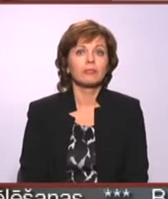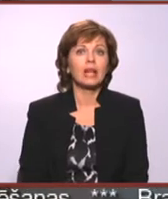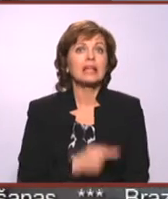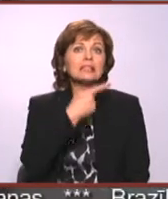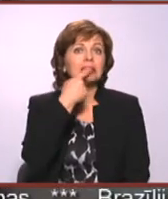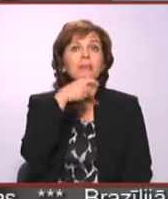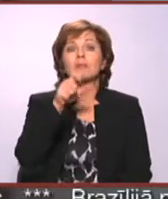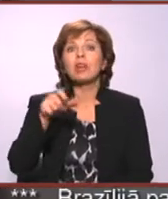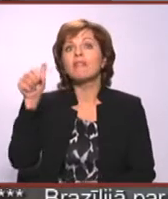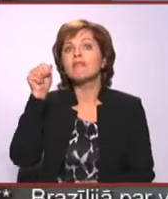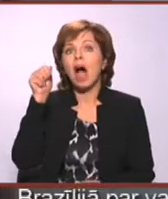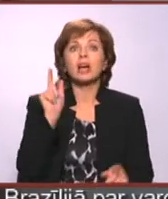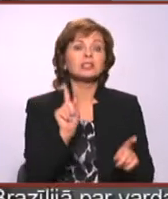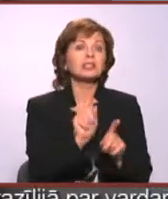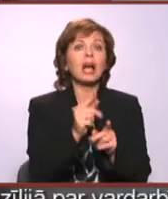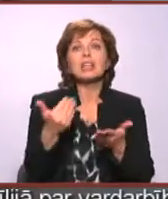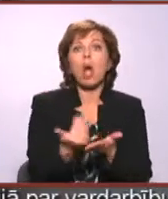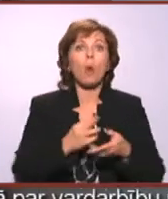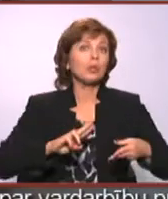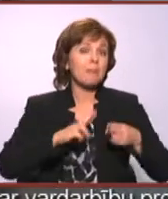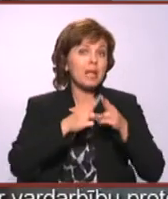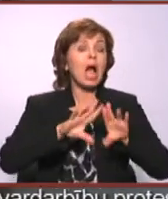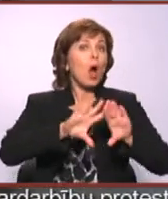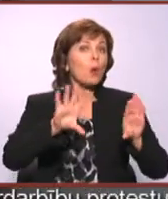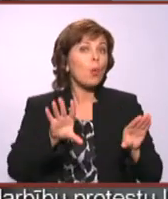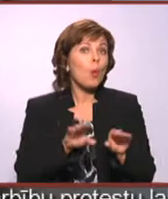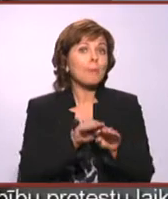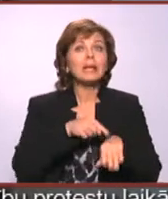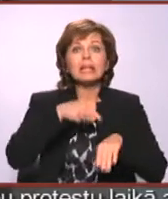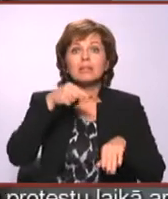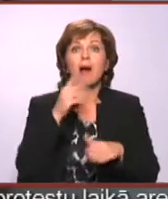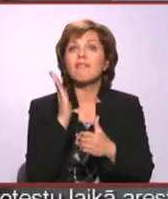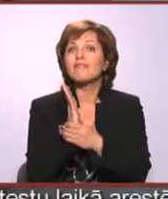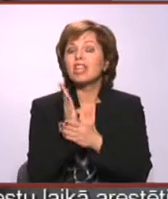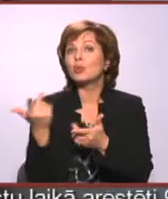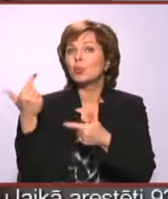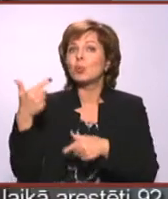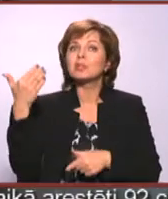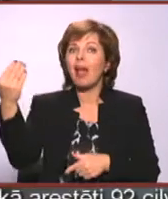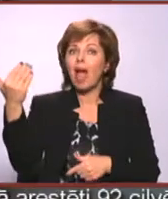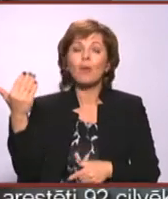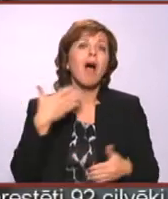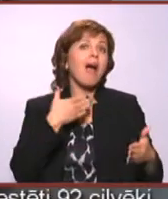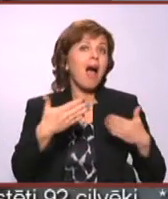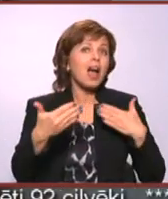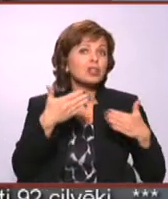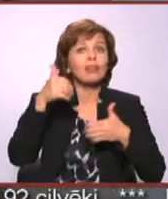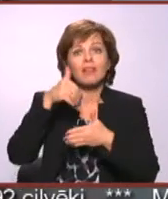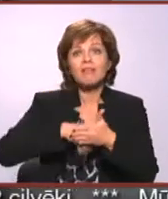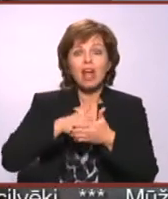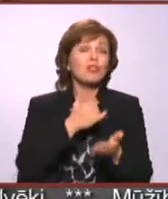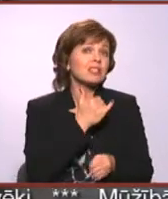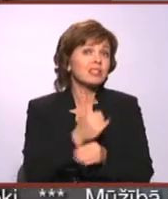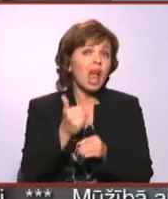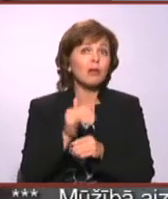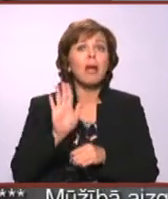Simtiem cilvēku vakar vakarā satikās Jaunpilī, lai kopīgi izbaudītu viduslaiku gaisotni. Vēsturiskais ceļojums pa Jaunpils pils zālēm